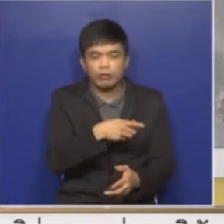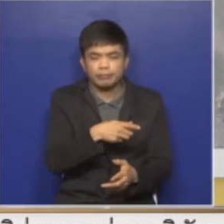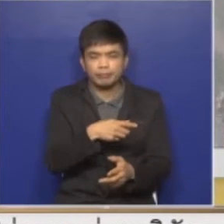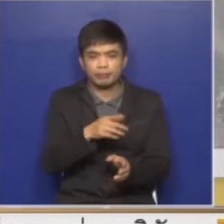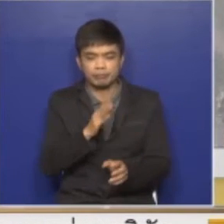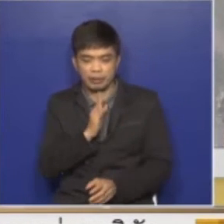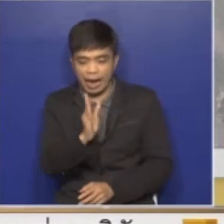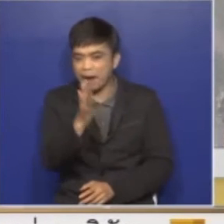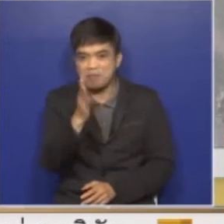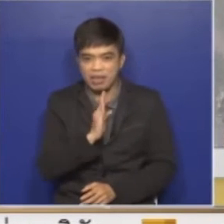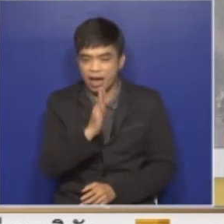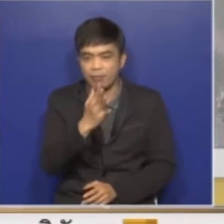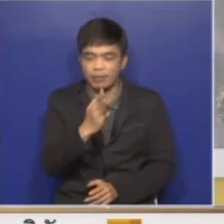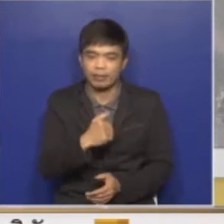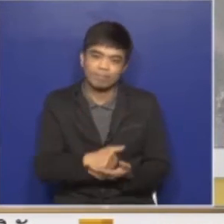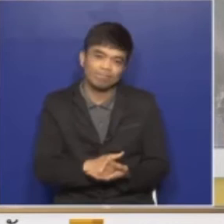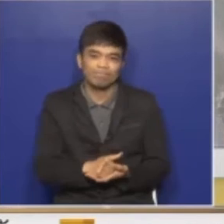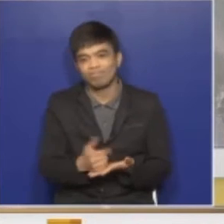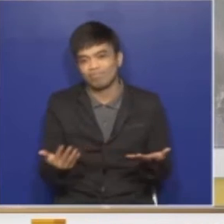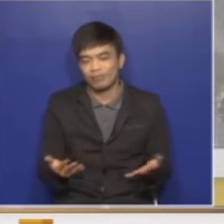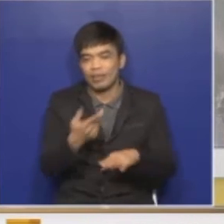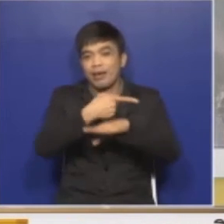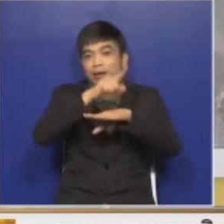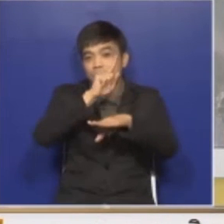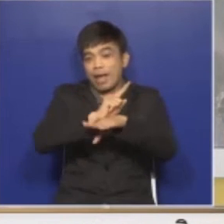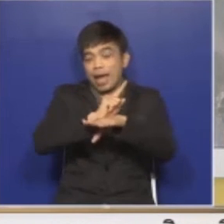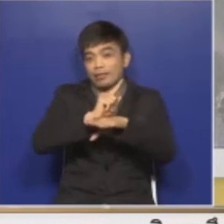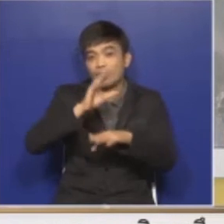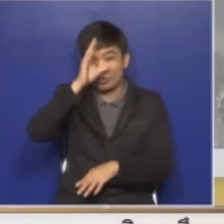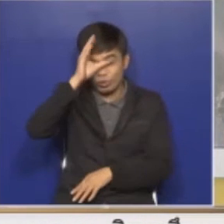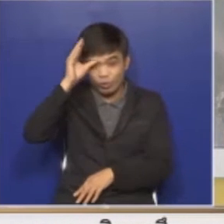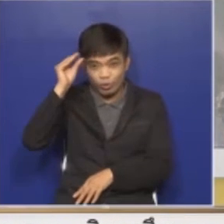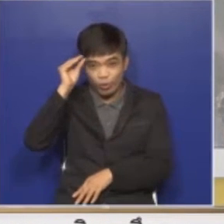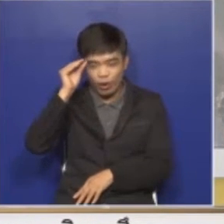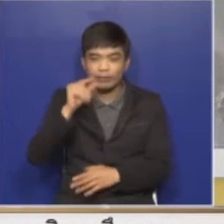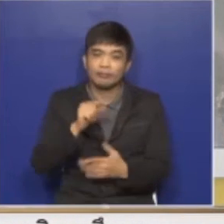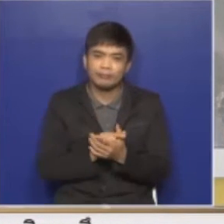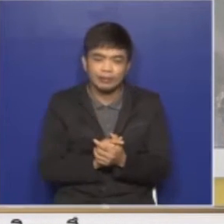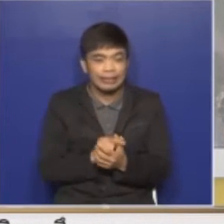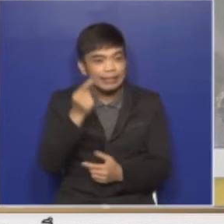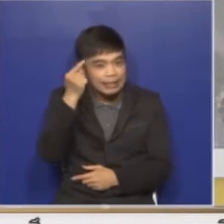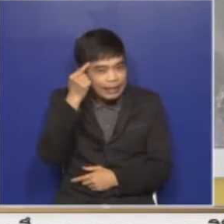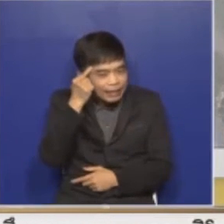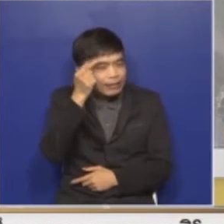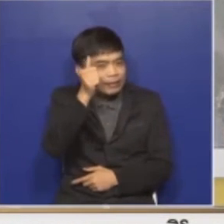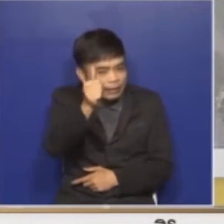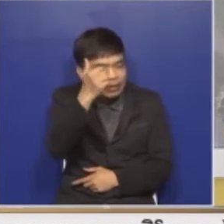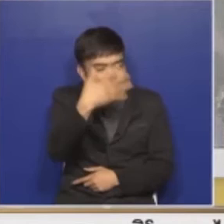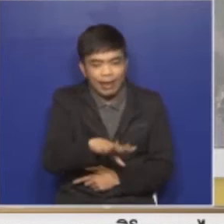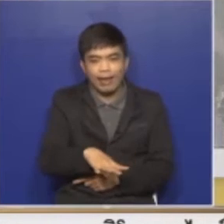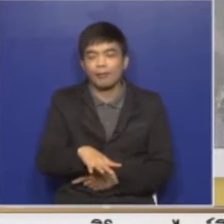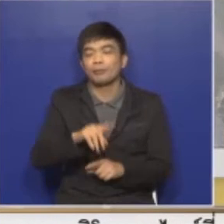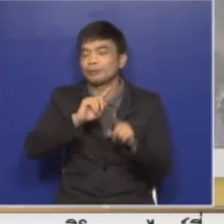ถามความเห็นผมนะครับท่านประธานชวนครับผมขออนุญาตเอ่ยนามเลยนะครับท่านดำริท่านคิดดีแล้วท่านไม่ต้องไปเอาใครมา